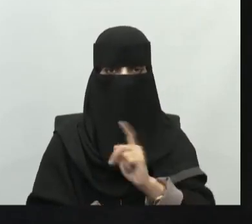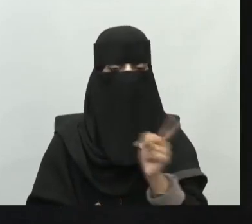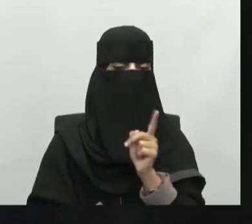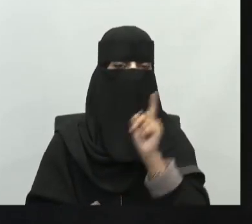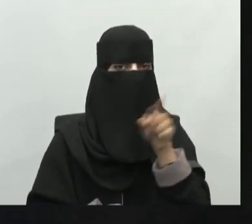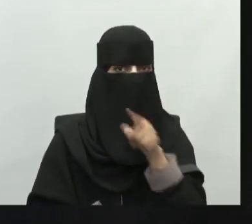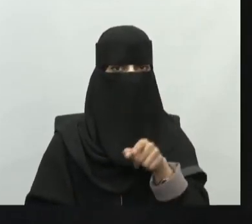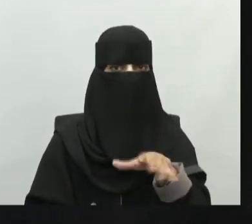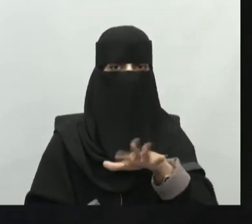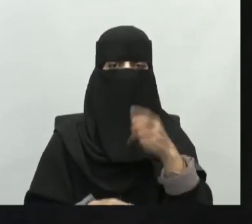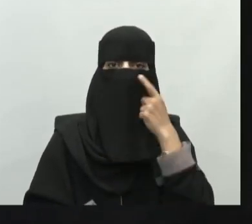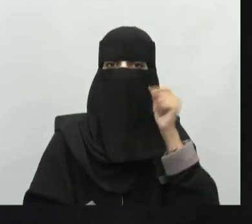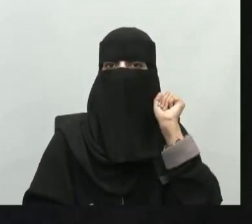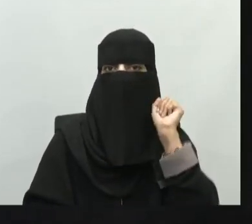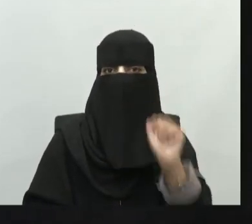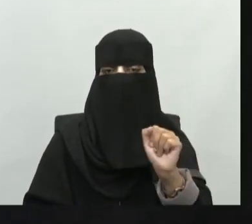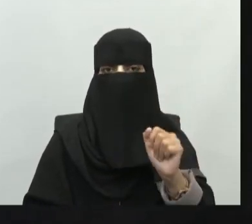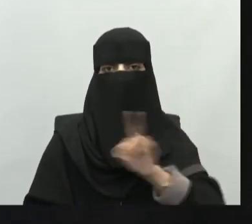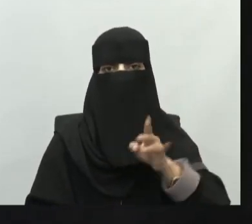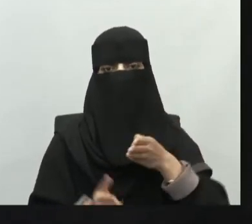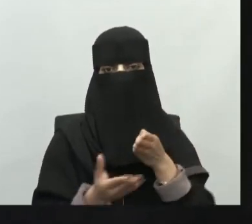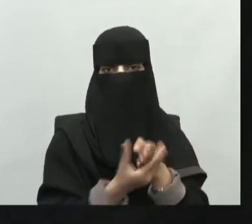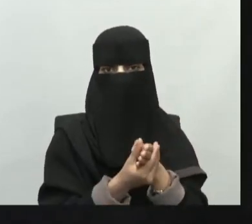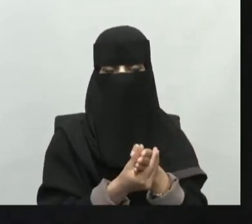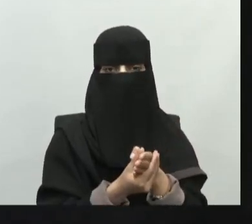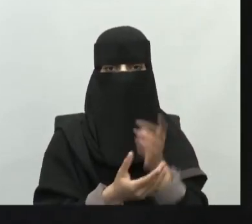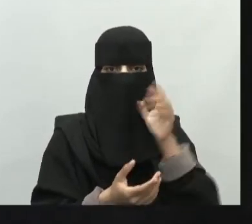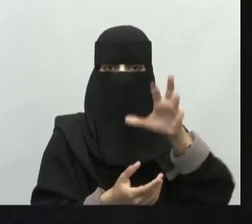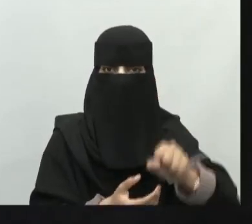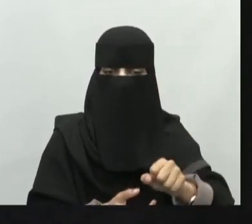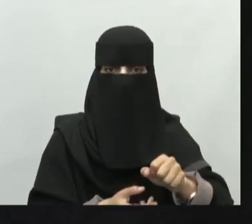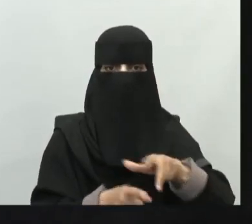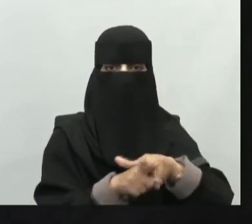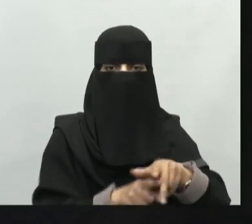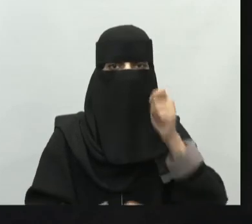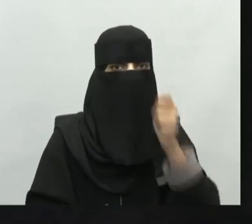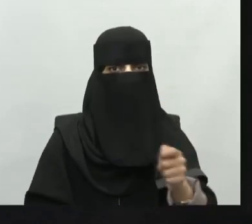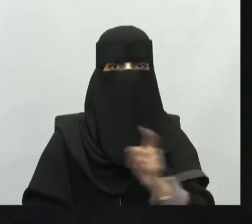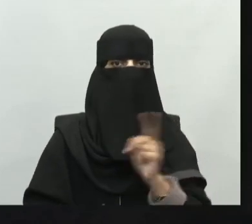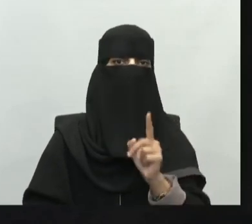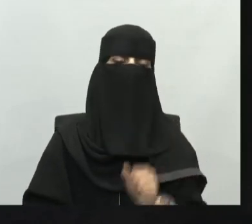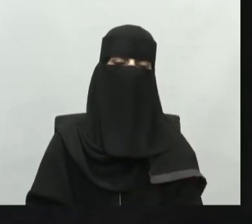فهذه حياته ولا يصح ان نتعرض او نضره